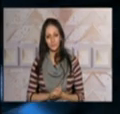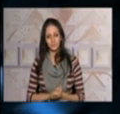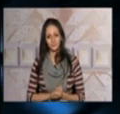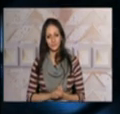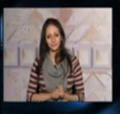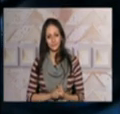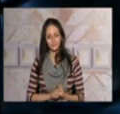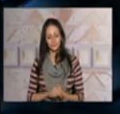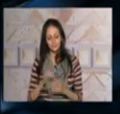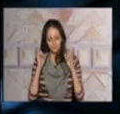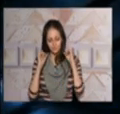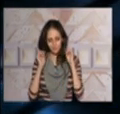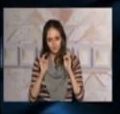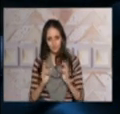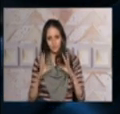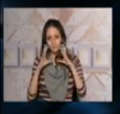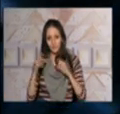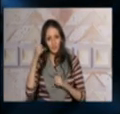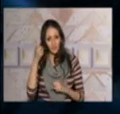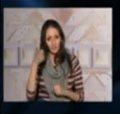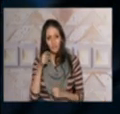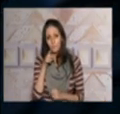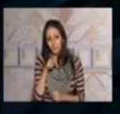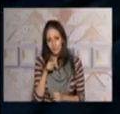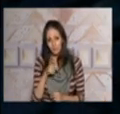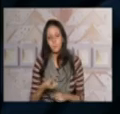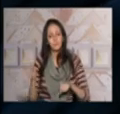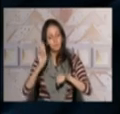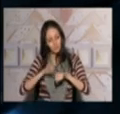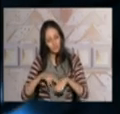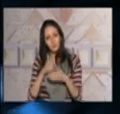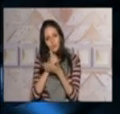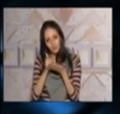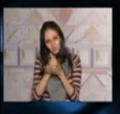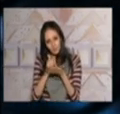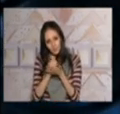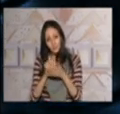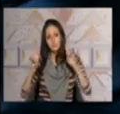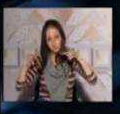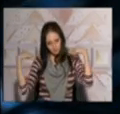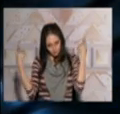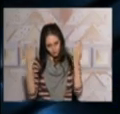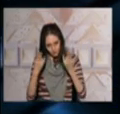يعني أفهم من حضرتك يا فندم أن حتى مدارس الناشنال والإنترناشنال هيطبق عليهم هذا